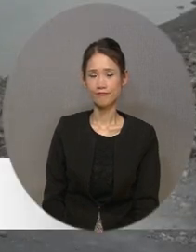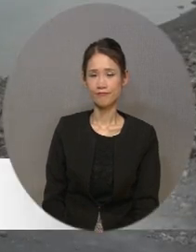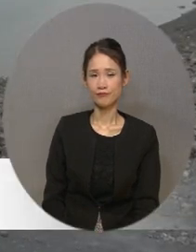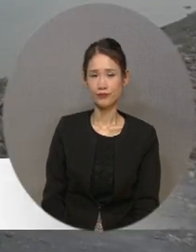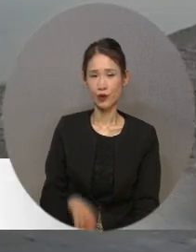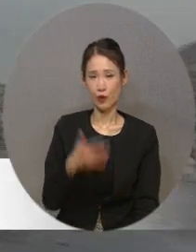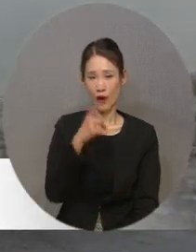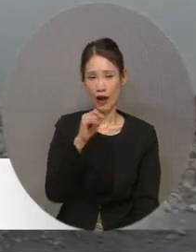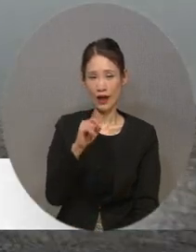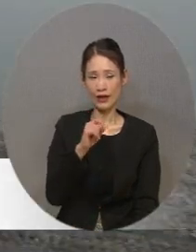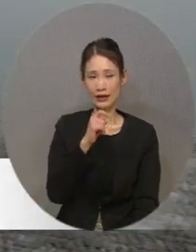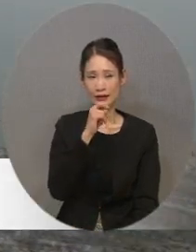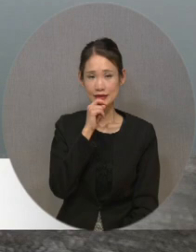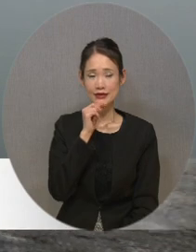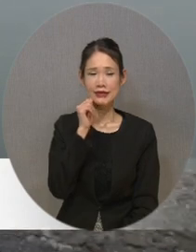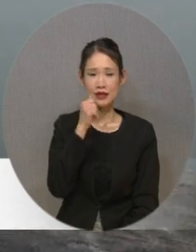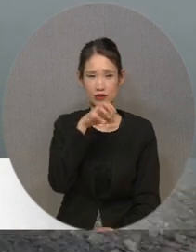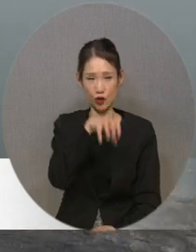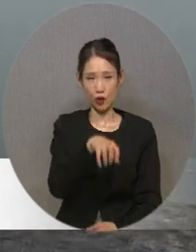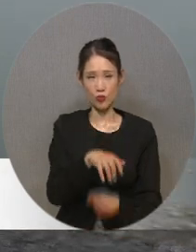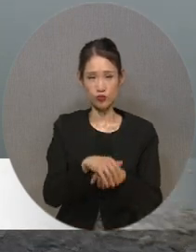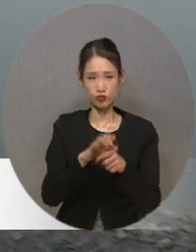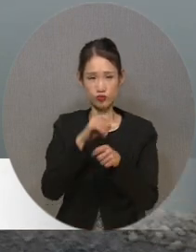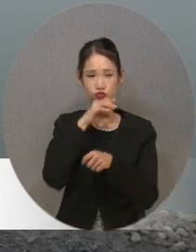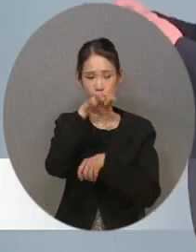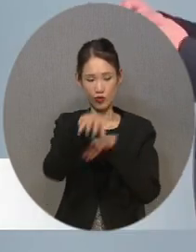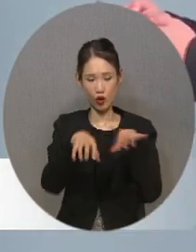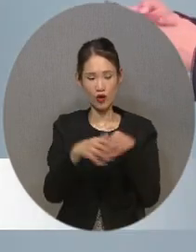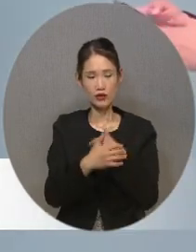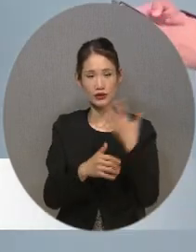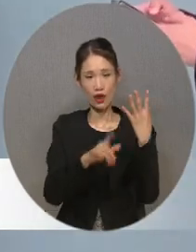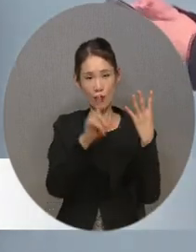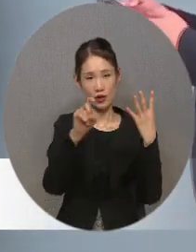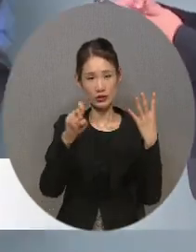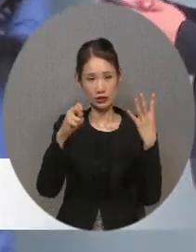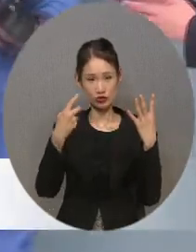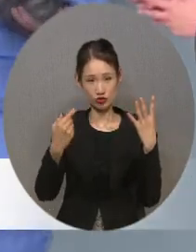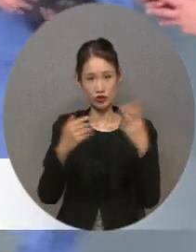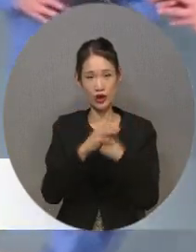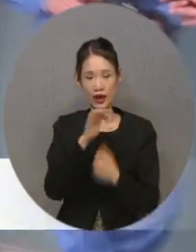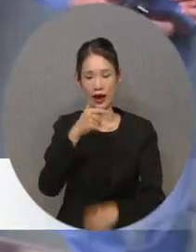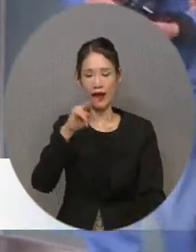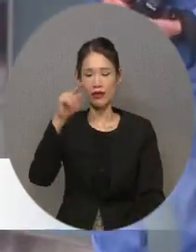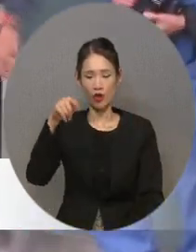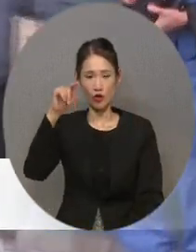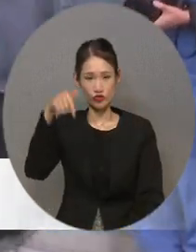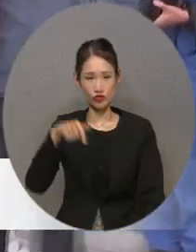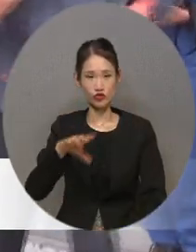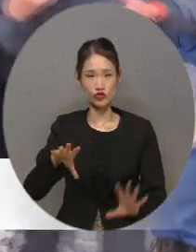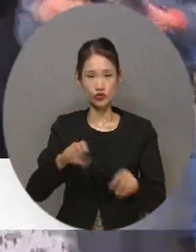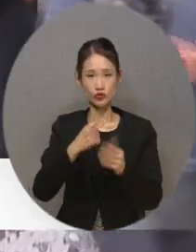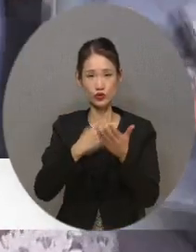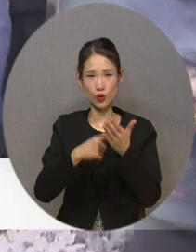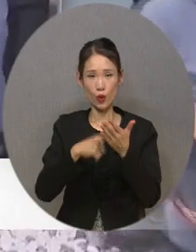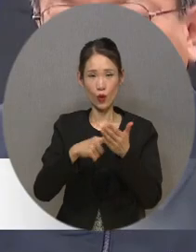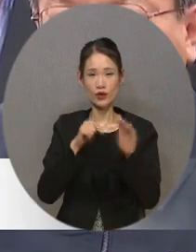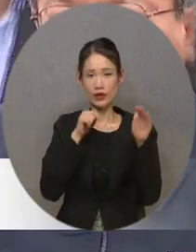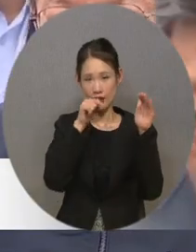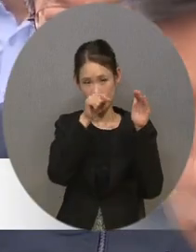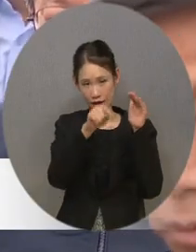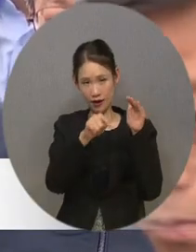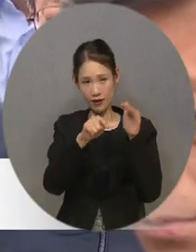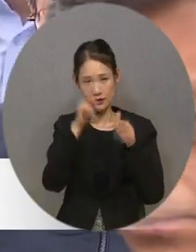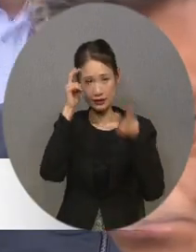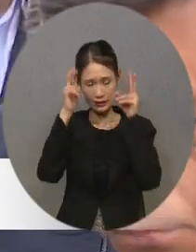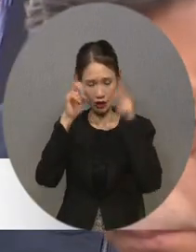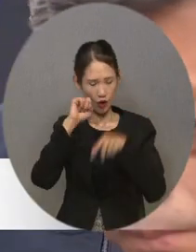광양제철소와 광양동호암 부지 현장에 지난 19일 한덕수 국무총리가 방문해 기업 애로 사항을 청취하고 경제